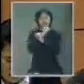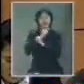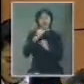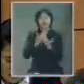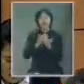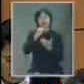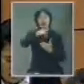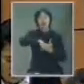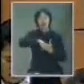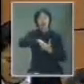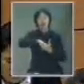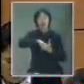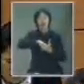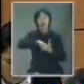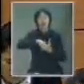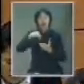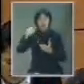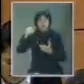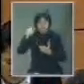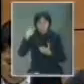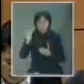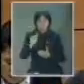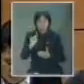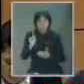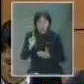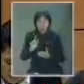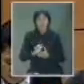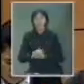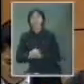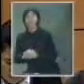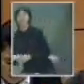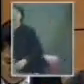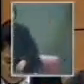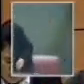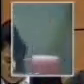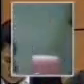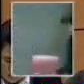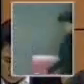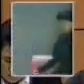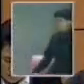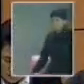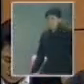ริตแต่อยู่ๆมันเกิด